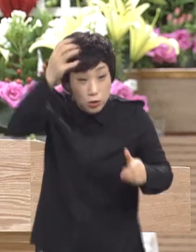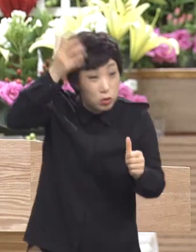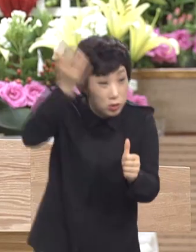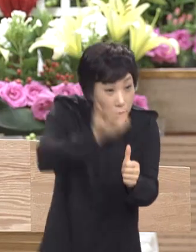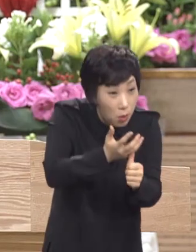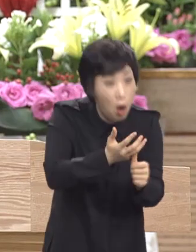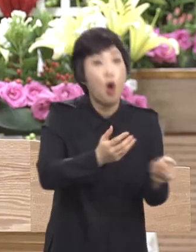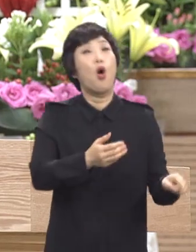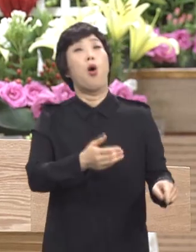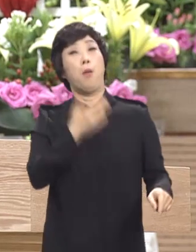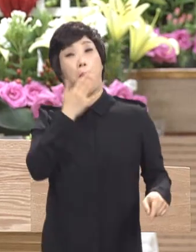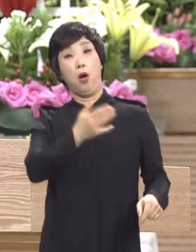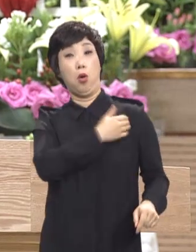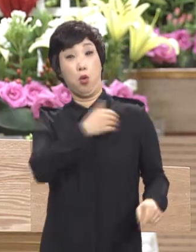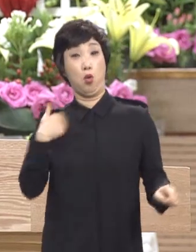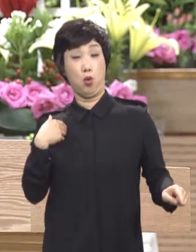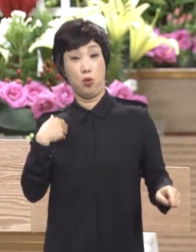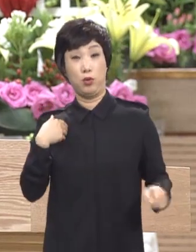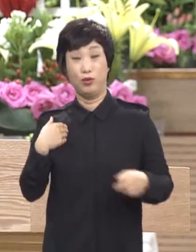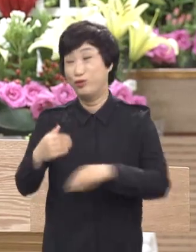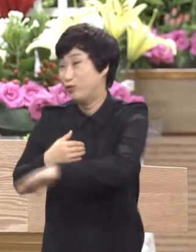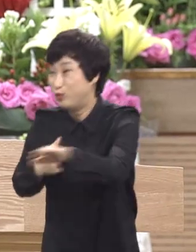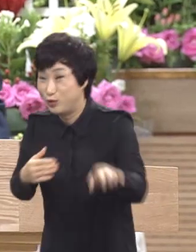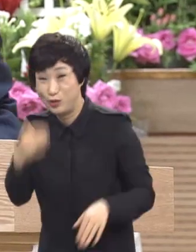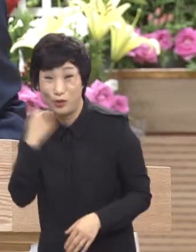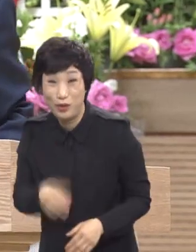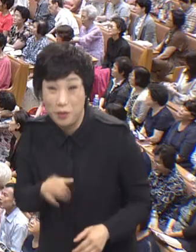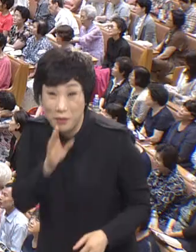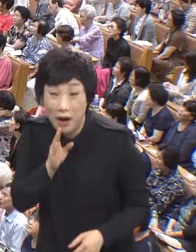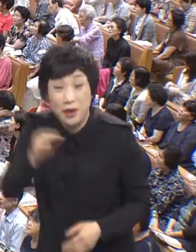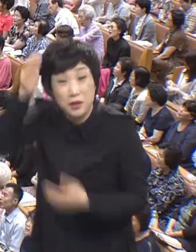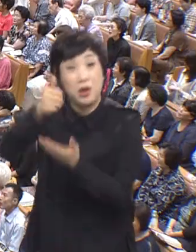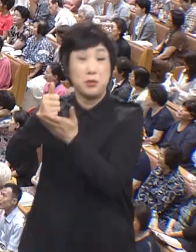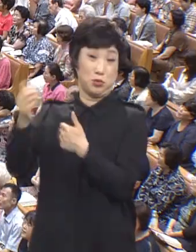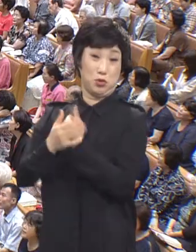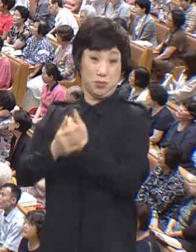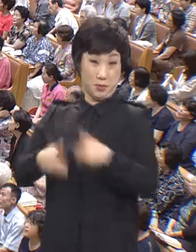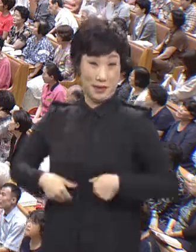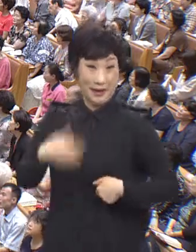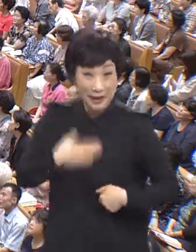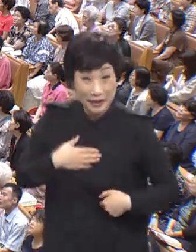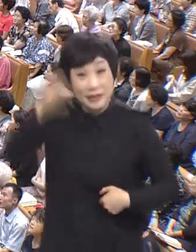내가 못해 성령이 하셔야 된다는 거 인정하면 아멘 합시다.